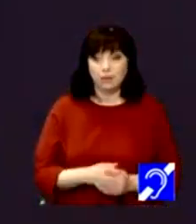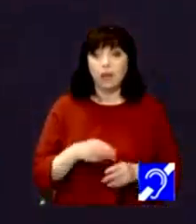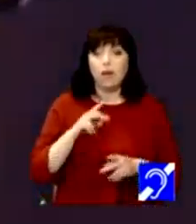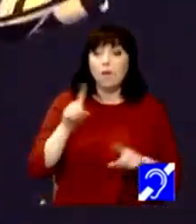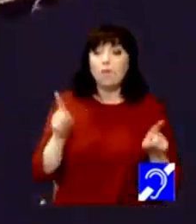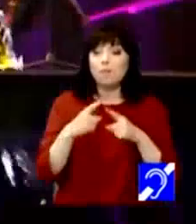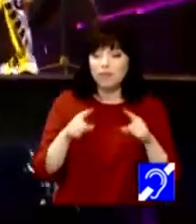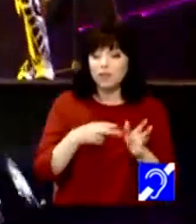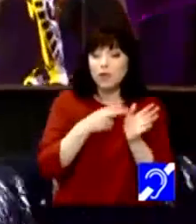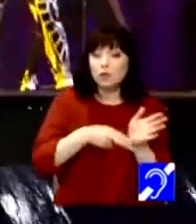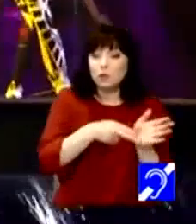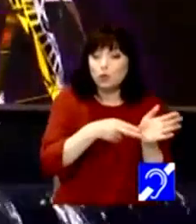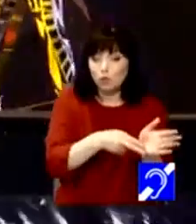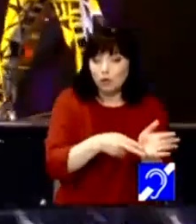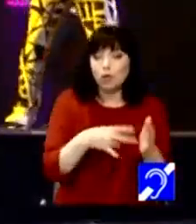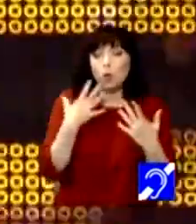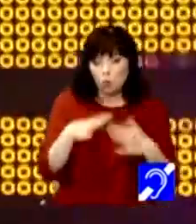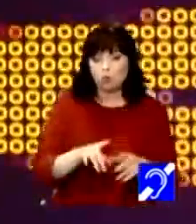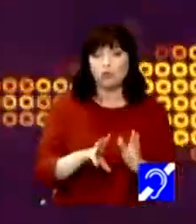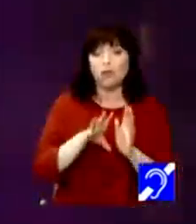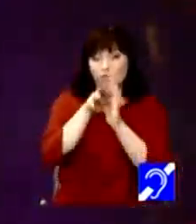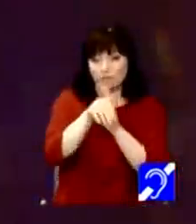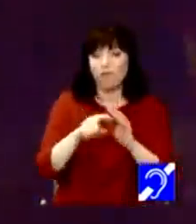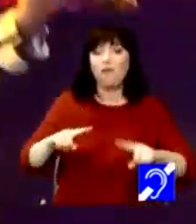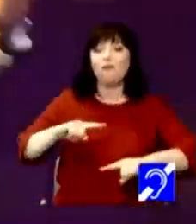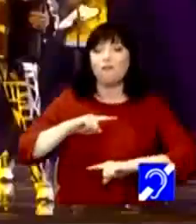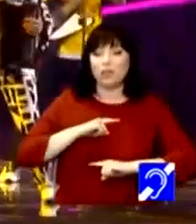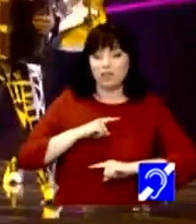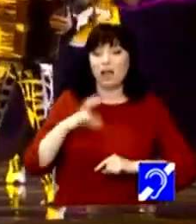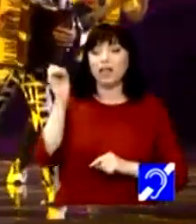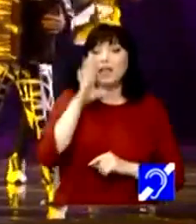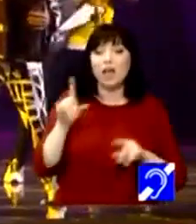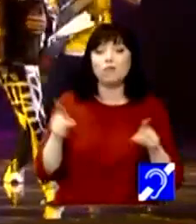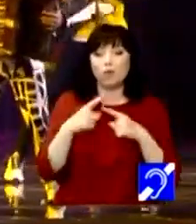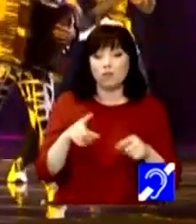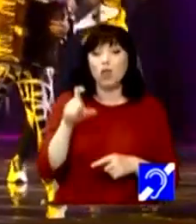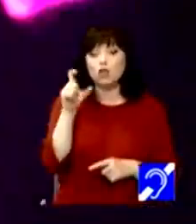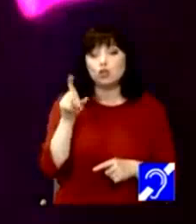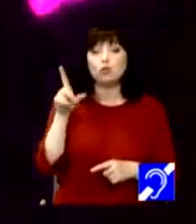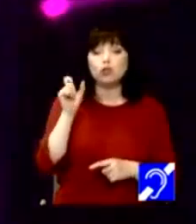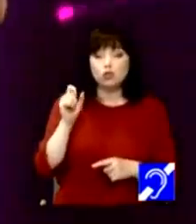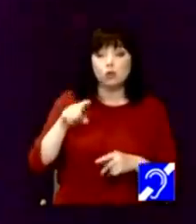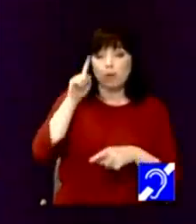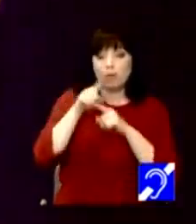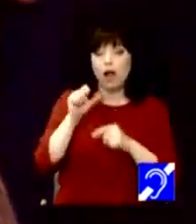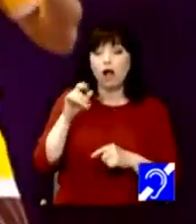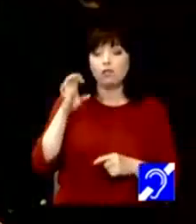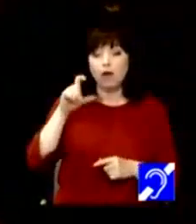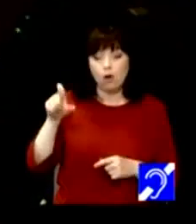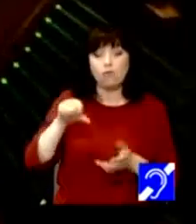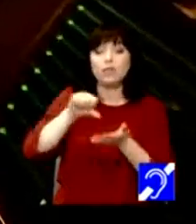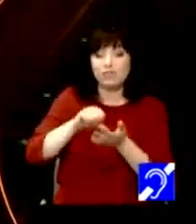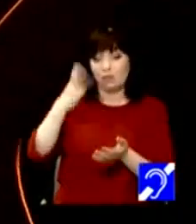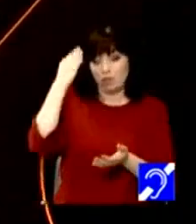Piesa Trenulețul a intrat în marea finală a concursului muzical Eurovision. Zdob și Zdub și frații Advahov,